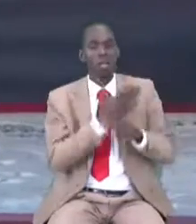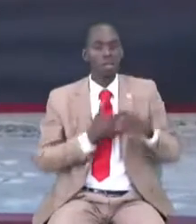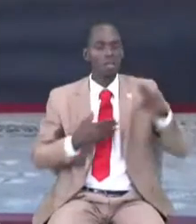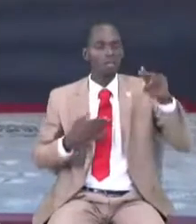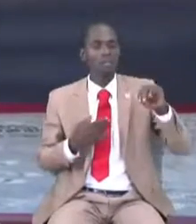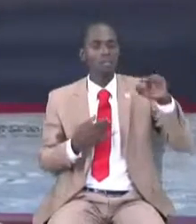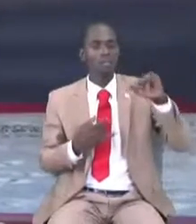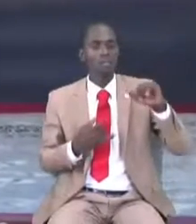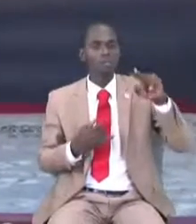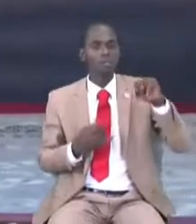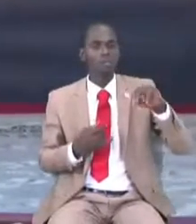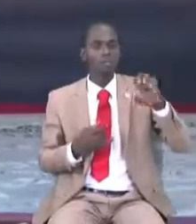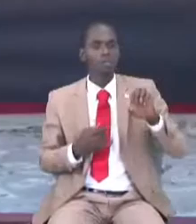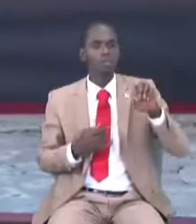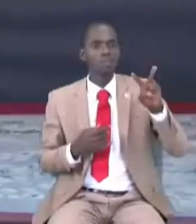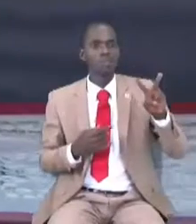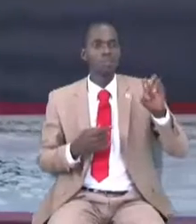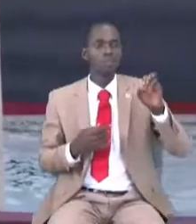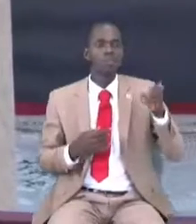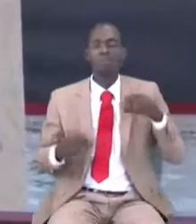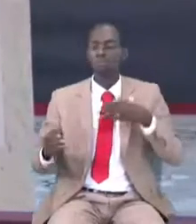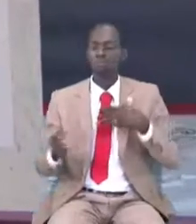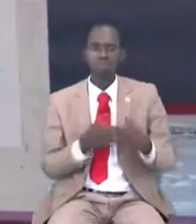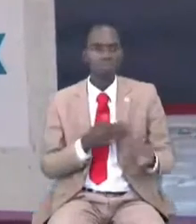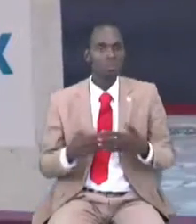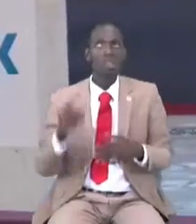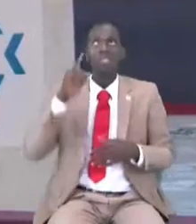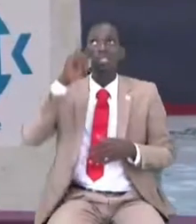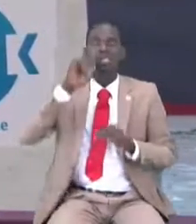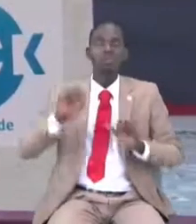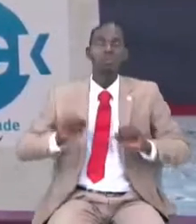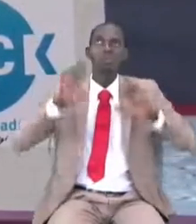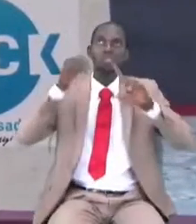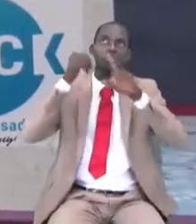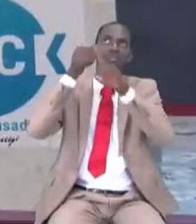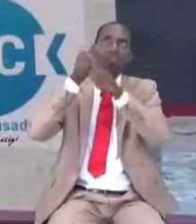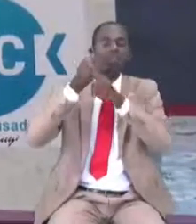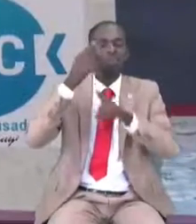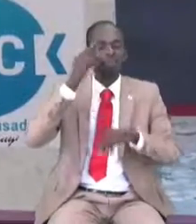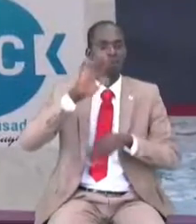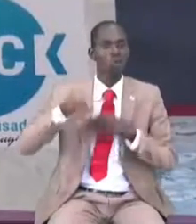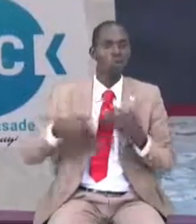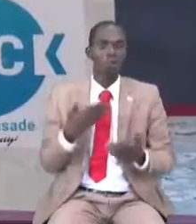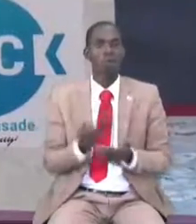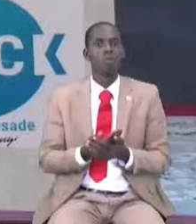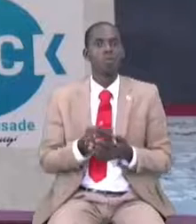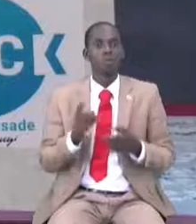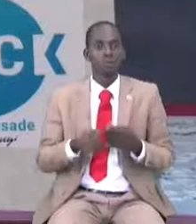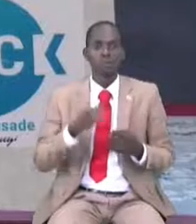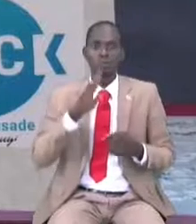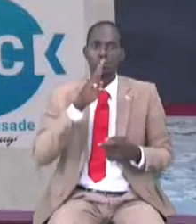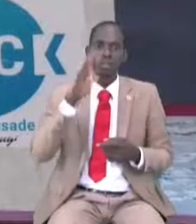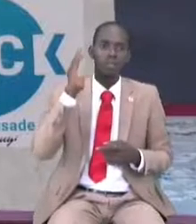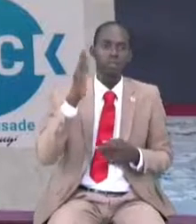là le témoignage rendu en son propre temps. » C'est divisé en trois parties.